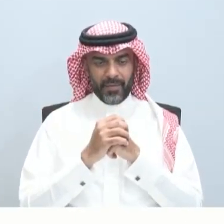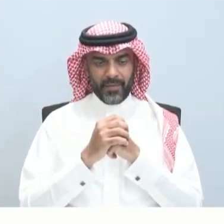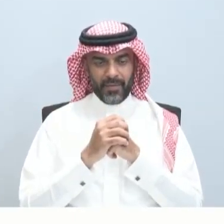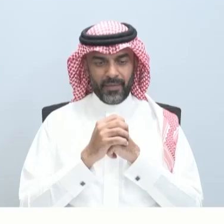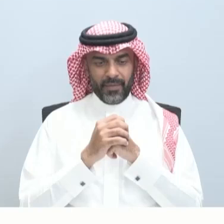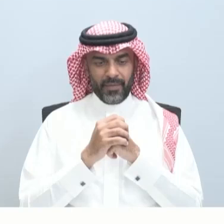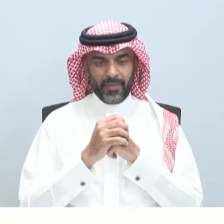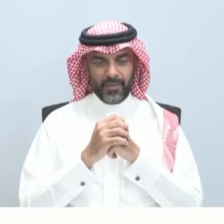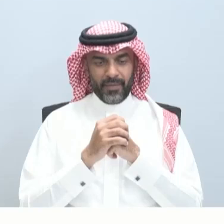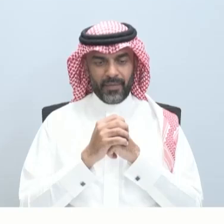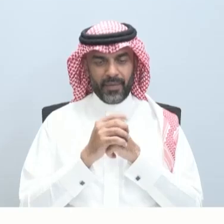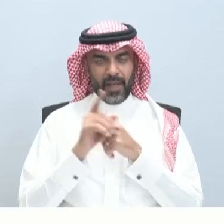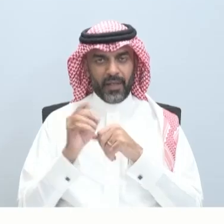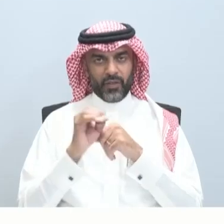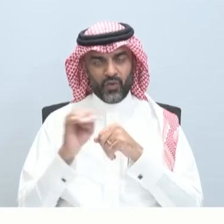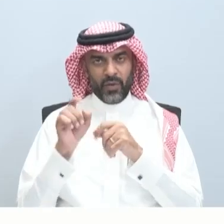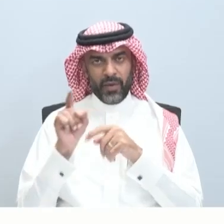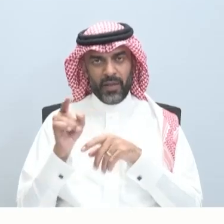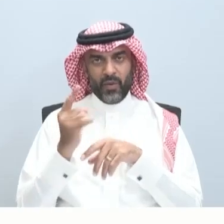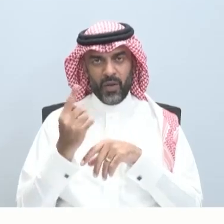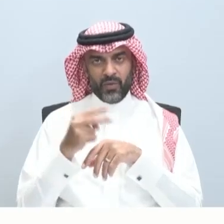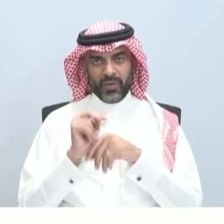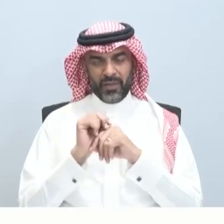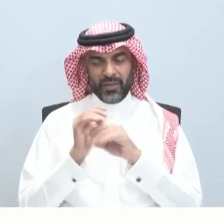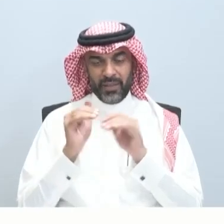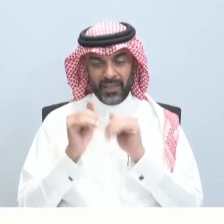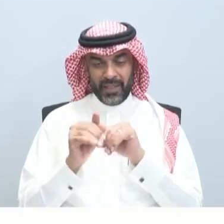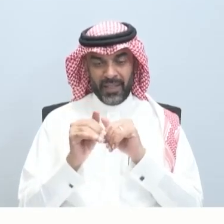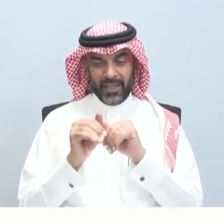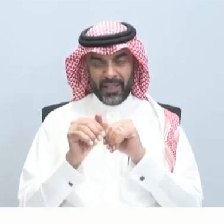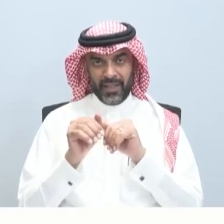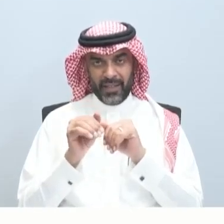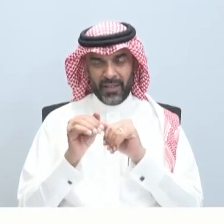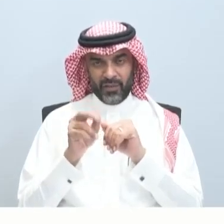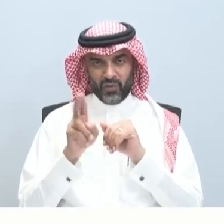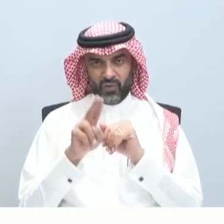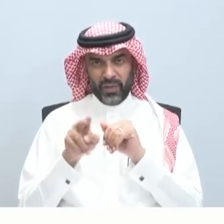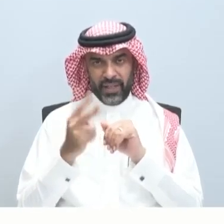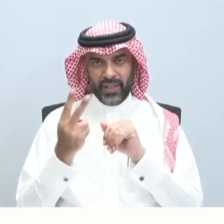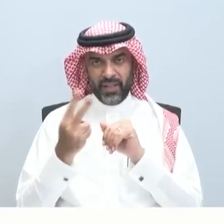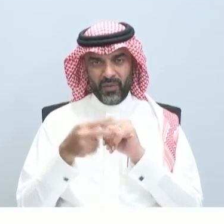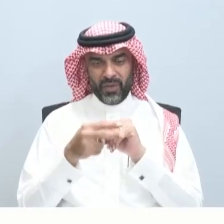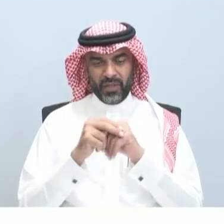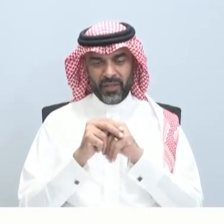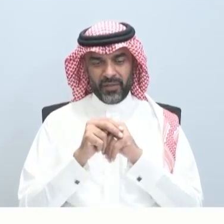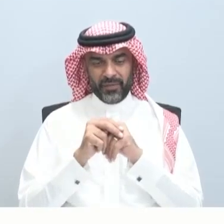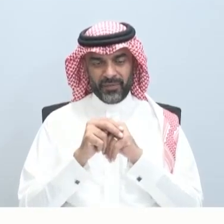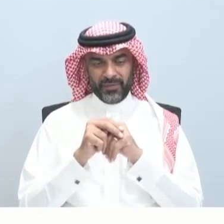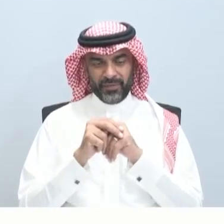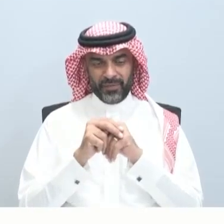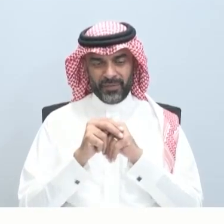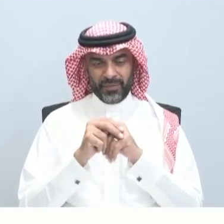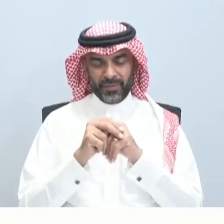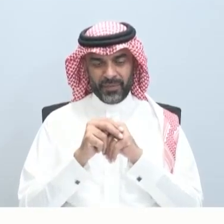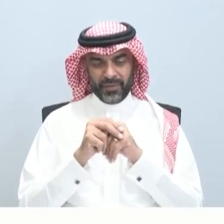اذا بهذا الشكل نكون اجبنا على السؤال رقم 21 الان ننتقل الى سؤال رقم بارك